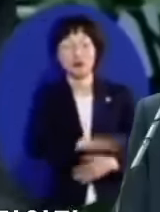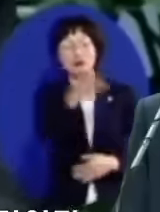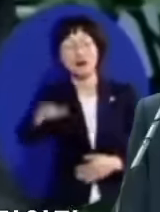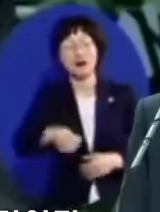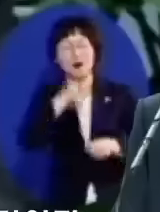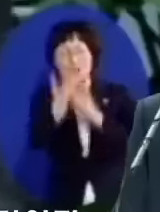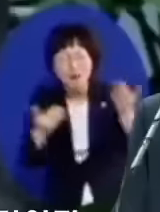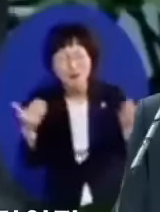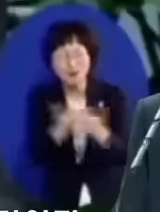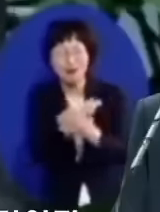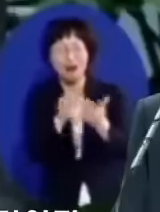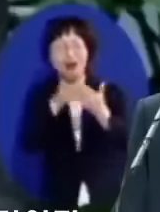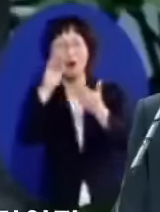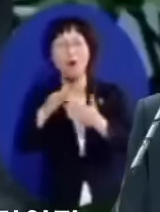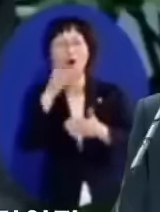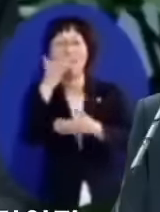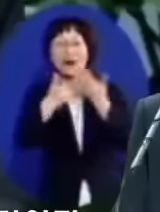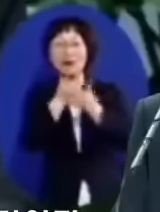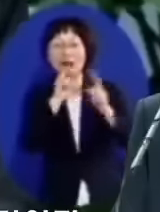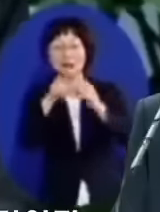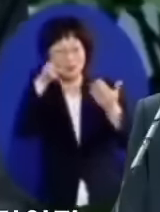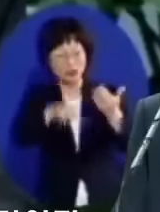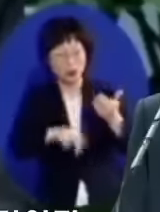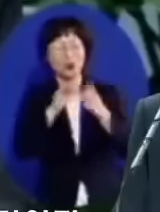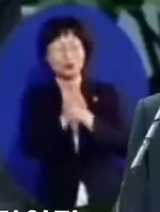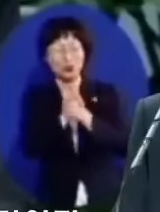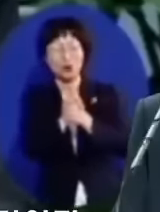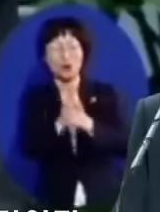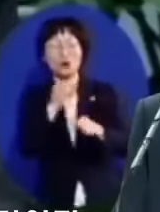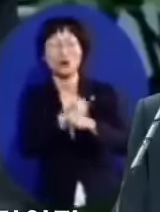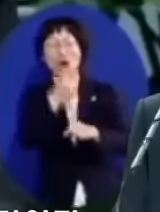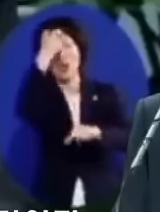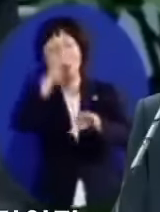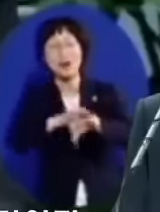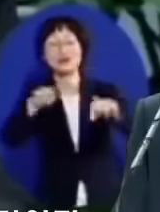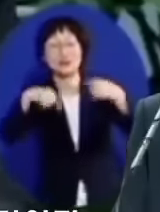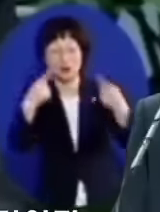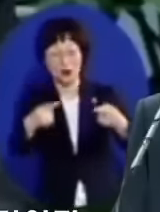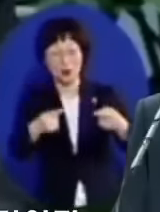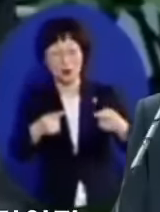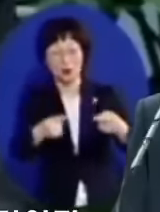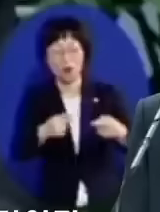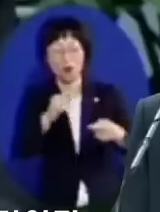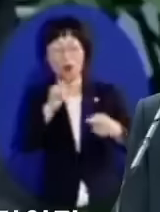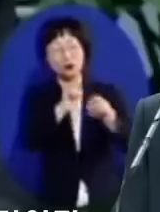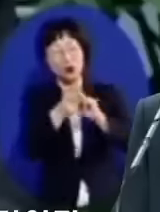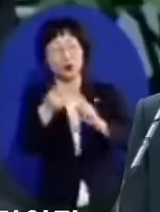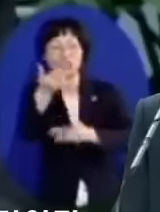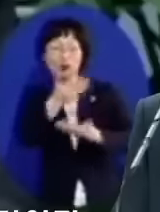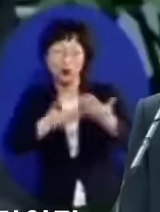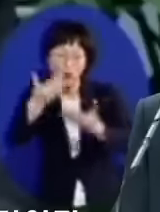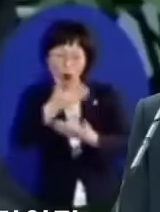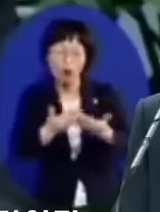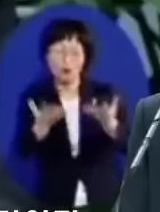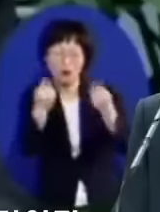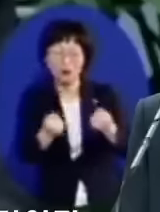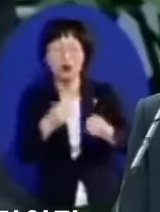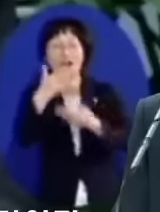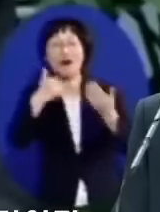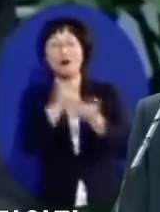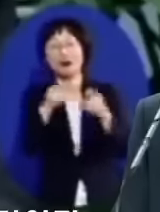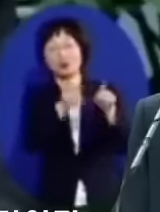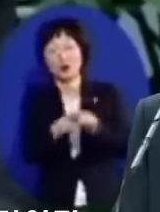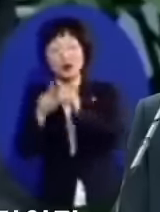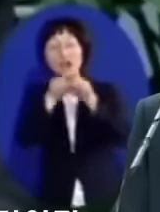회개하고 말씀 읽고 기도하고 예배 참석하고 성도와 교통이 많아지고 하나님과